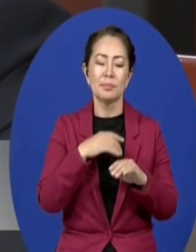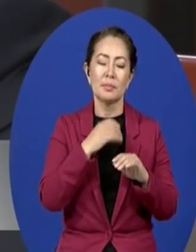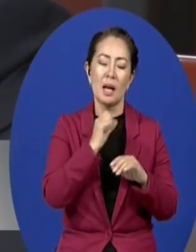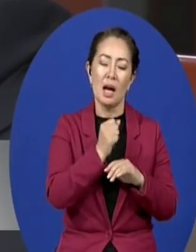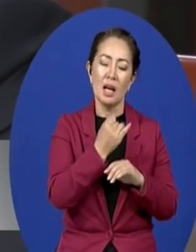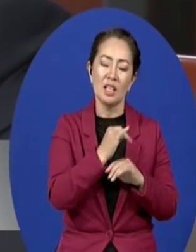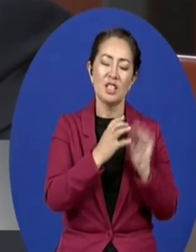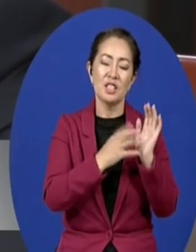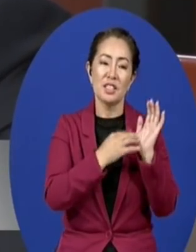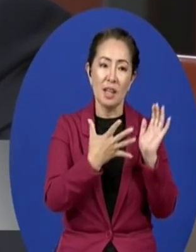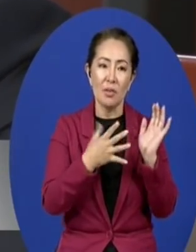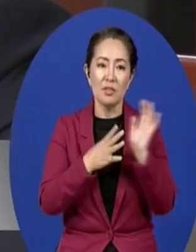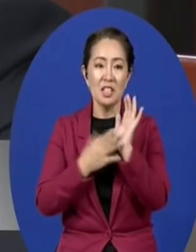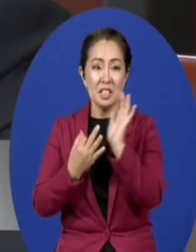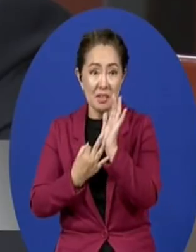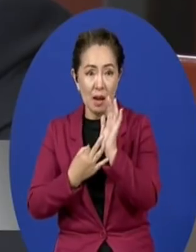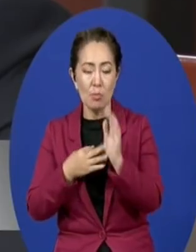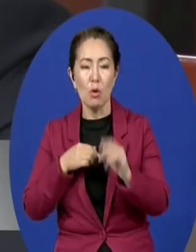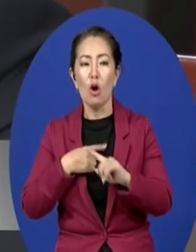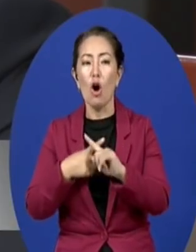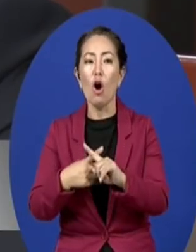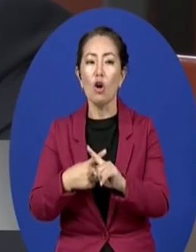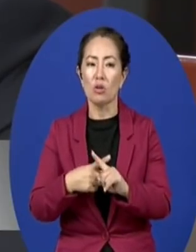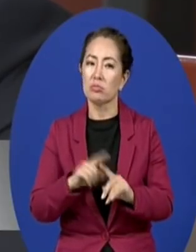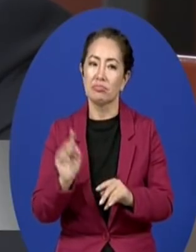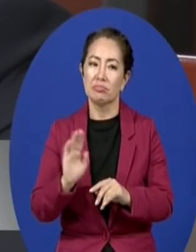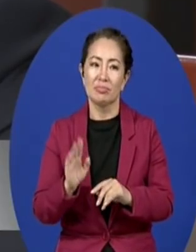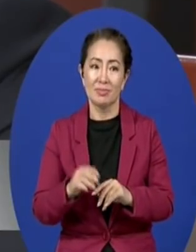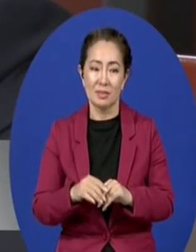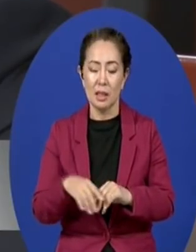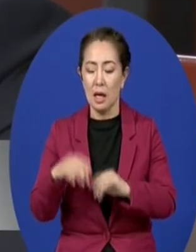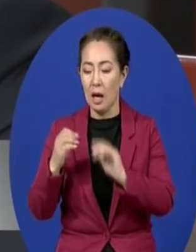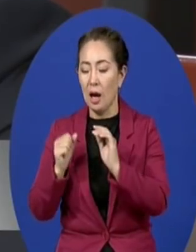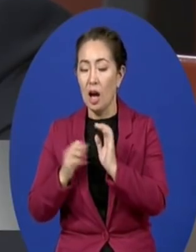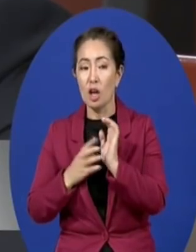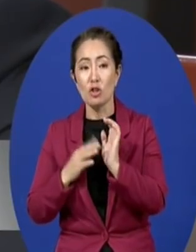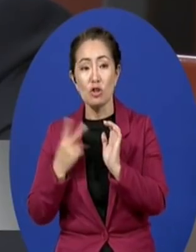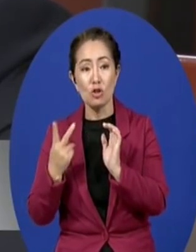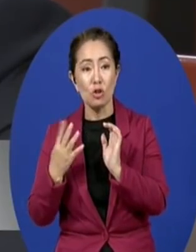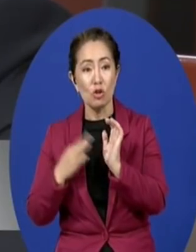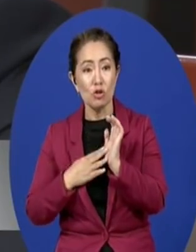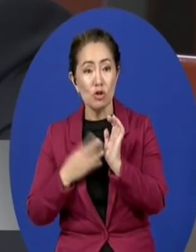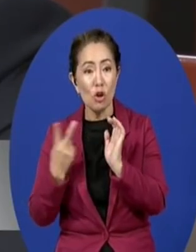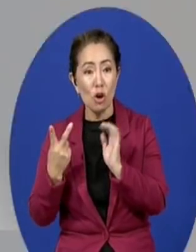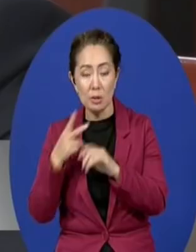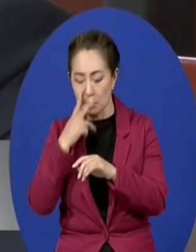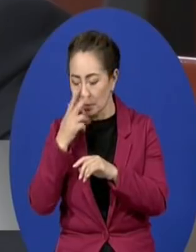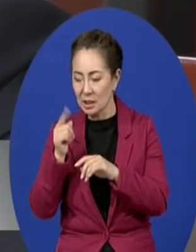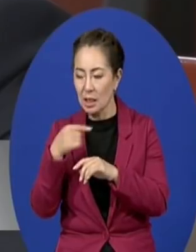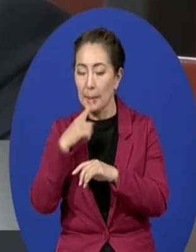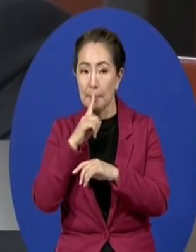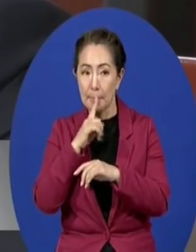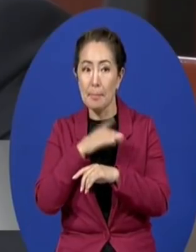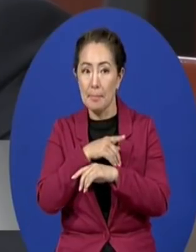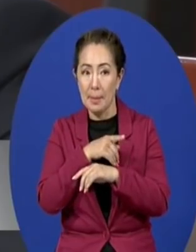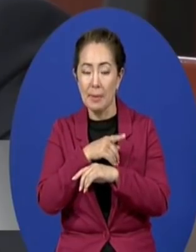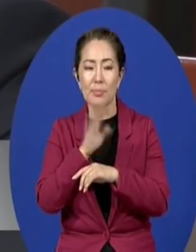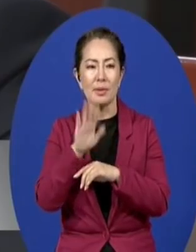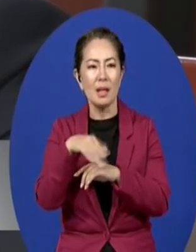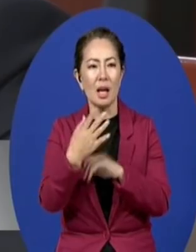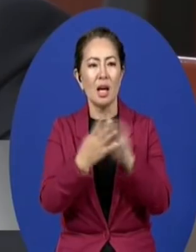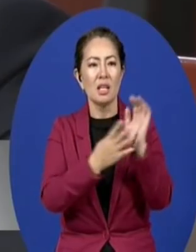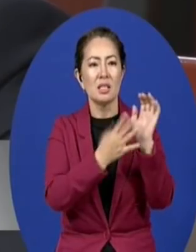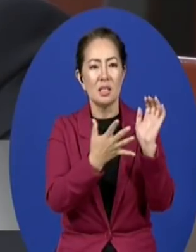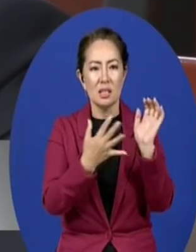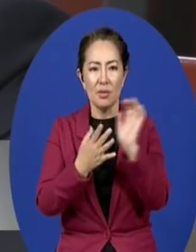AE95-98 дээр бол тодорхой хэмжээний хориг үүсгэсэн байж байгаа. За яг одоо 92 бензин дээр бол тийм зүйл бол одоохондоо байхгүй байж байгаа. А ер нь